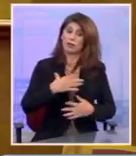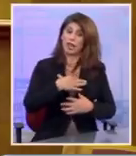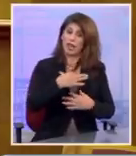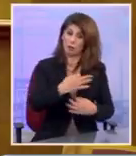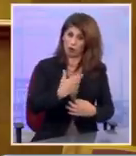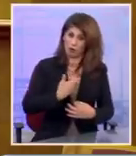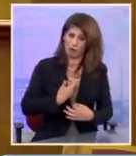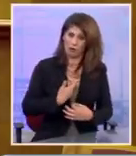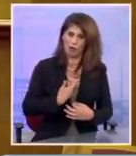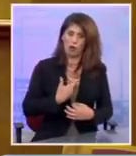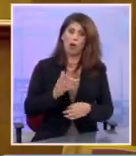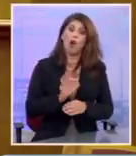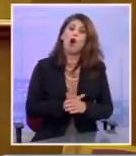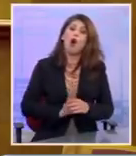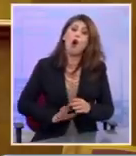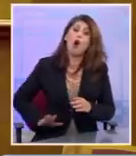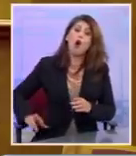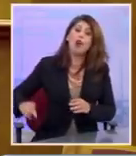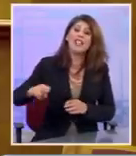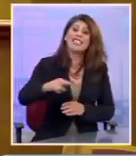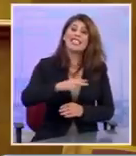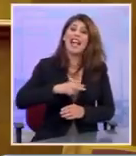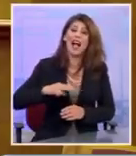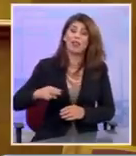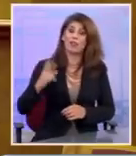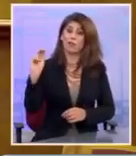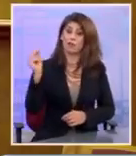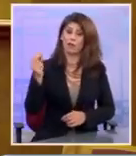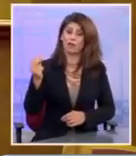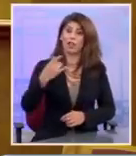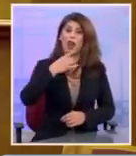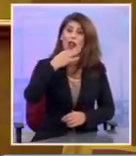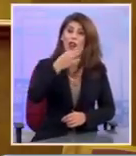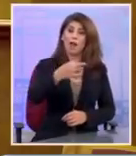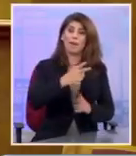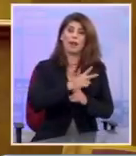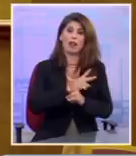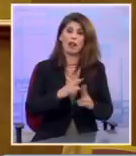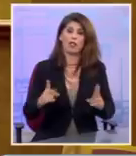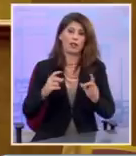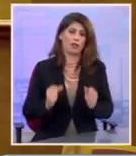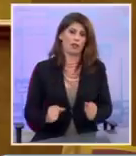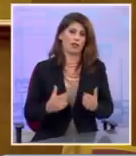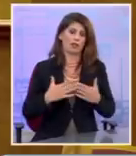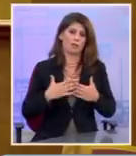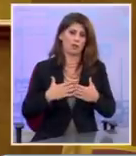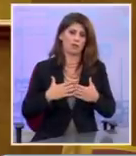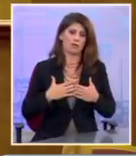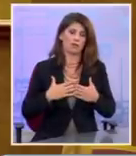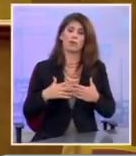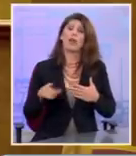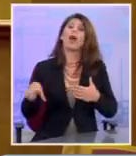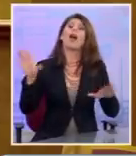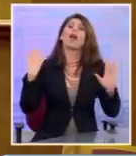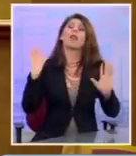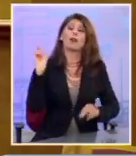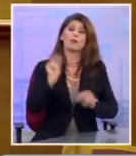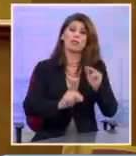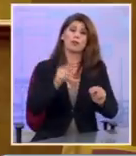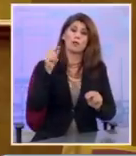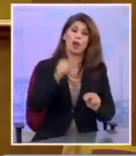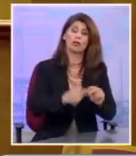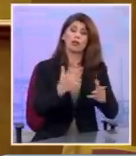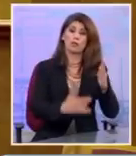εκπροσωπώ, όλοι οι συνάδελφοι βουλευτές δηλώνουμε ξεκάθαρα τη θέση μας. Θα καταψηφίσουμε αυτό